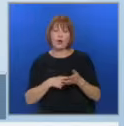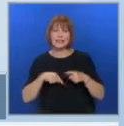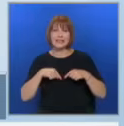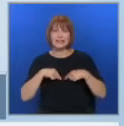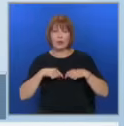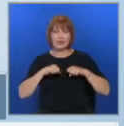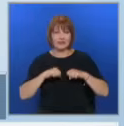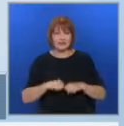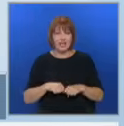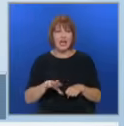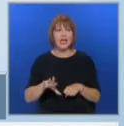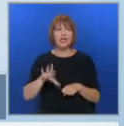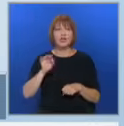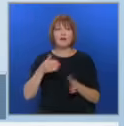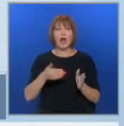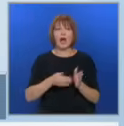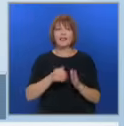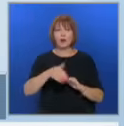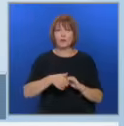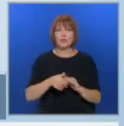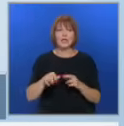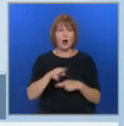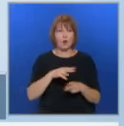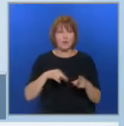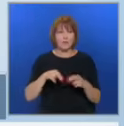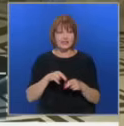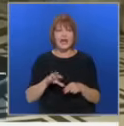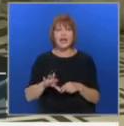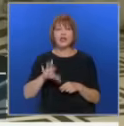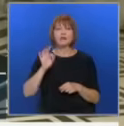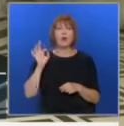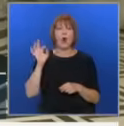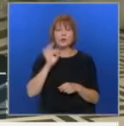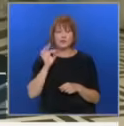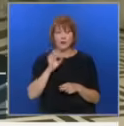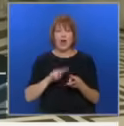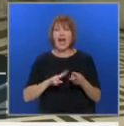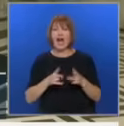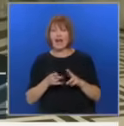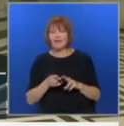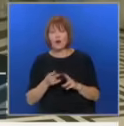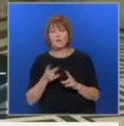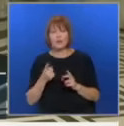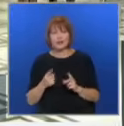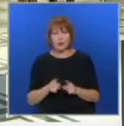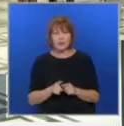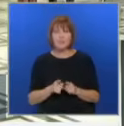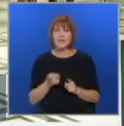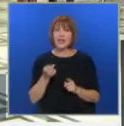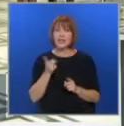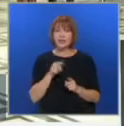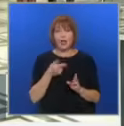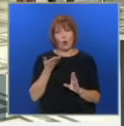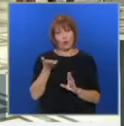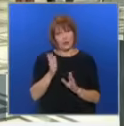на антикорупционна комисия и омбудсман, реформа в службите за сигурност. В парламента днес от ГЕРБ СДС заявиха, че ще се отзоват